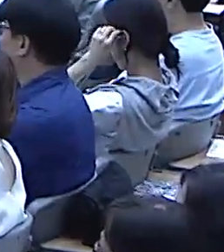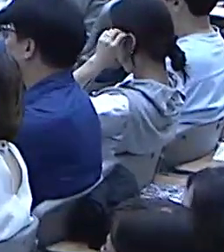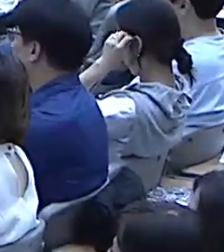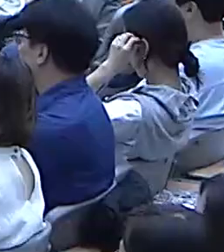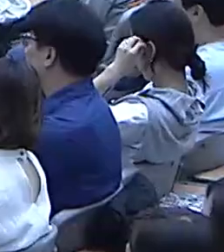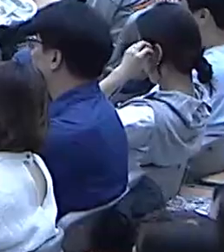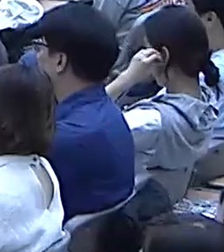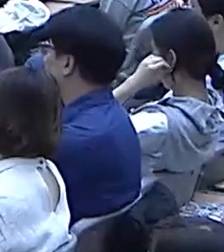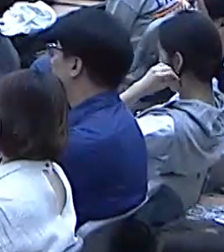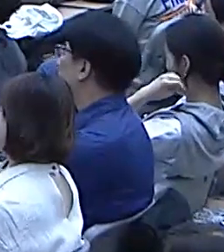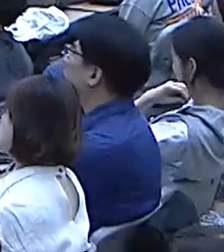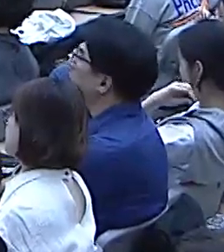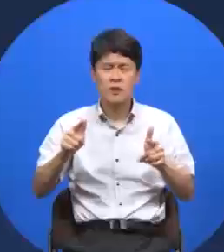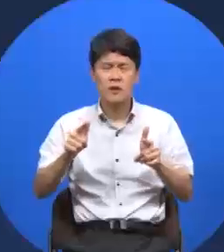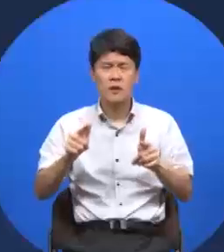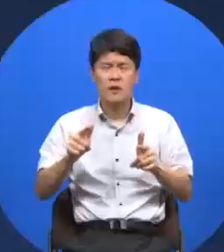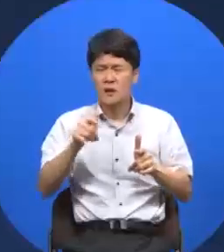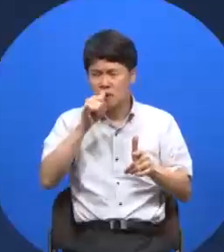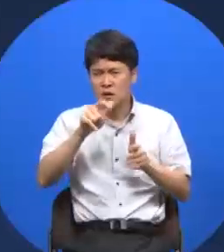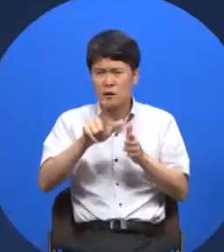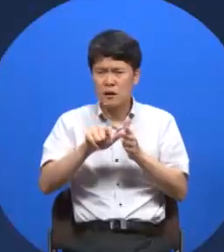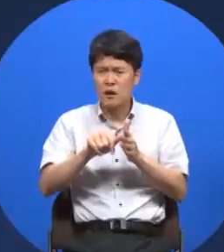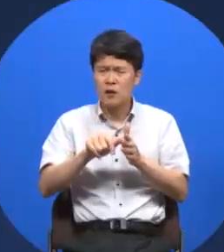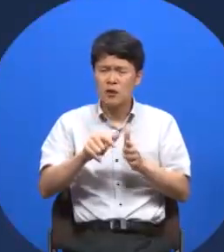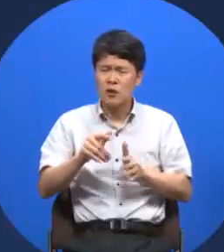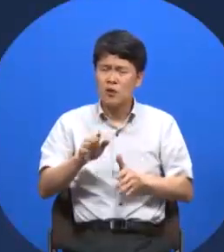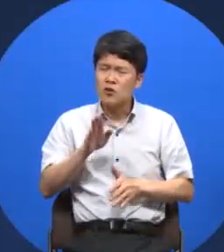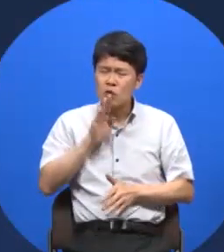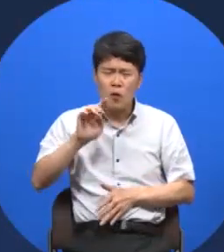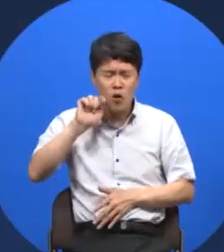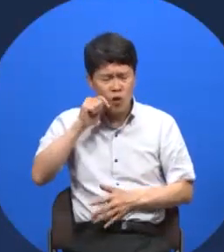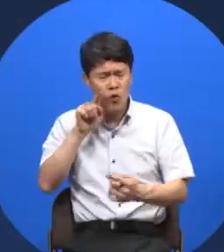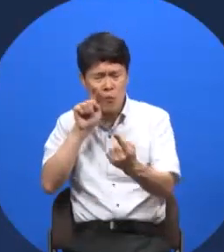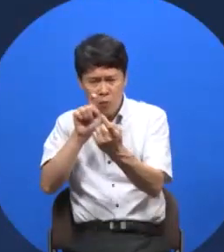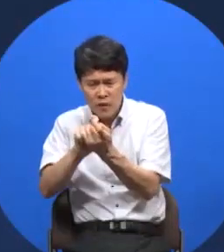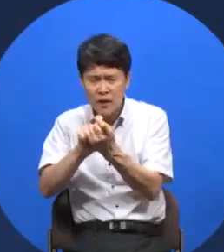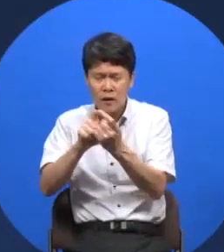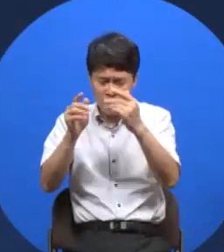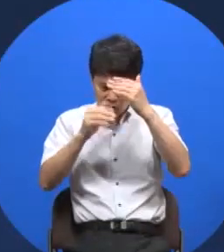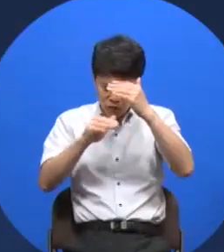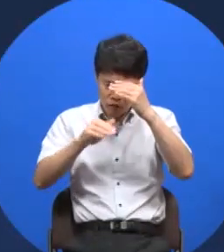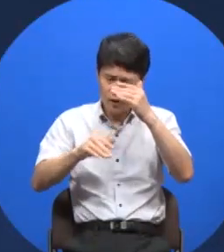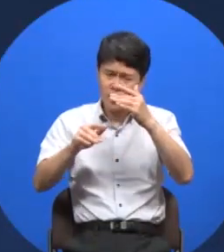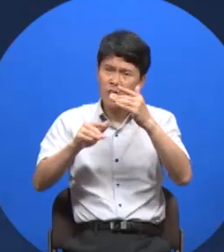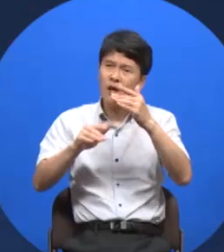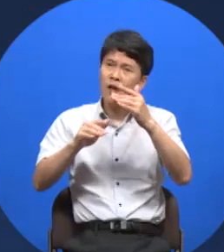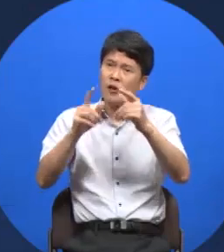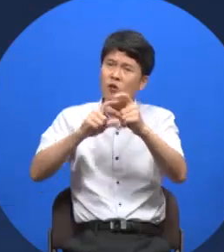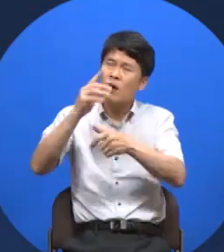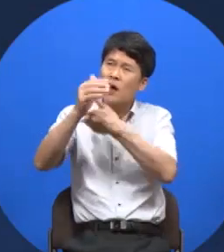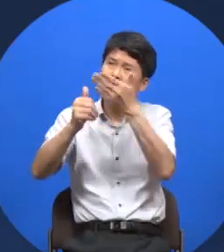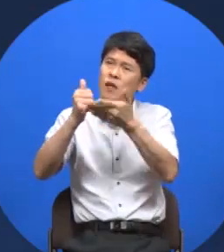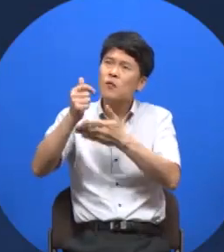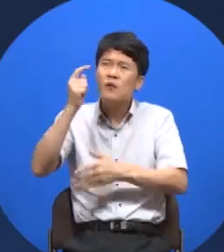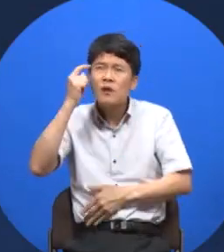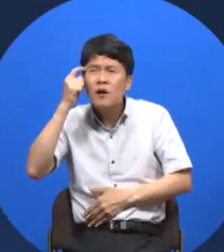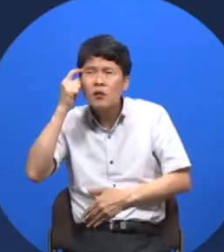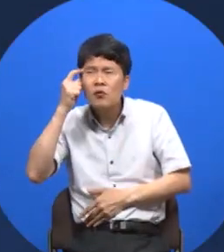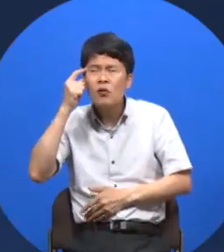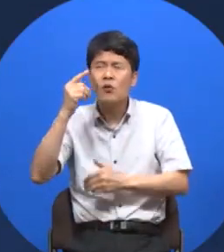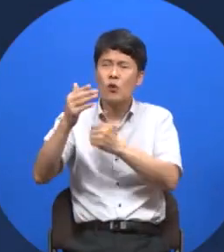진행한 성도들일수록 더 하나님 생각을 하고 더 하나님의 도움을 구하는 기도를 하셨을